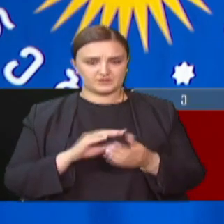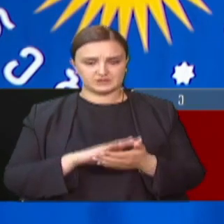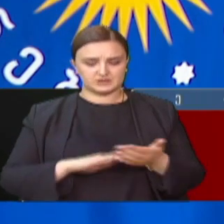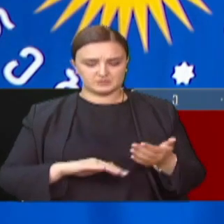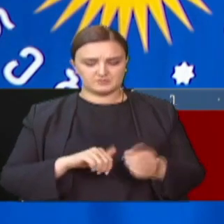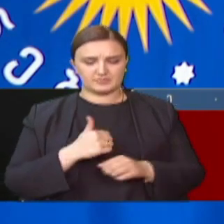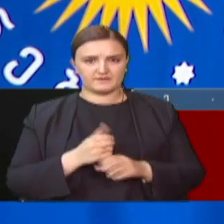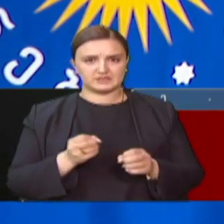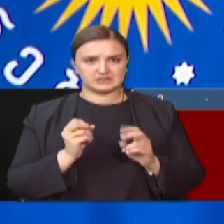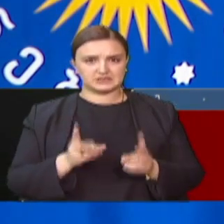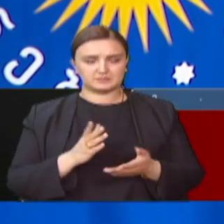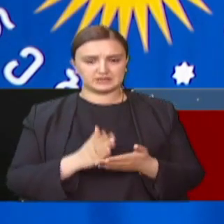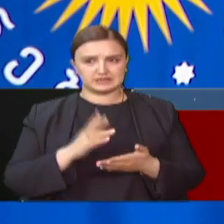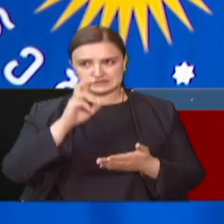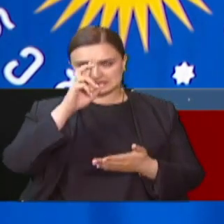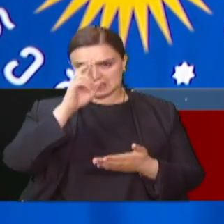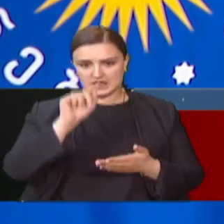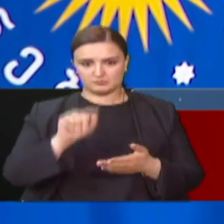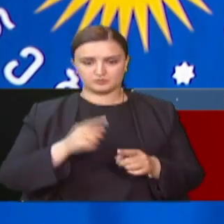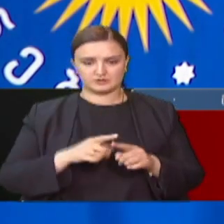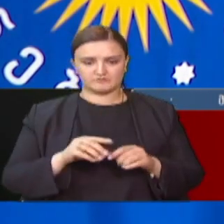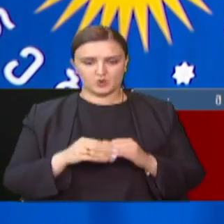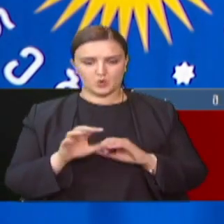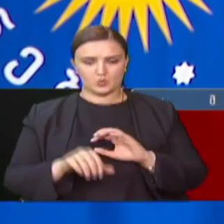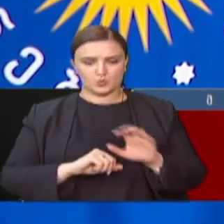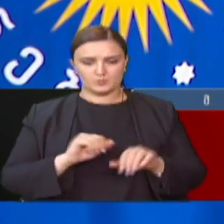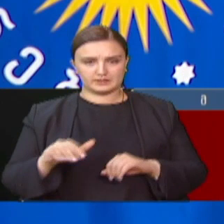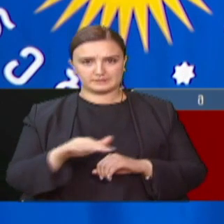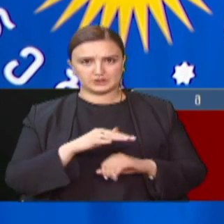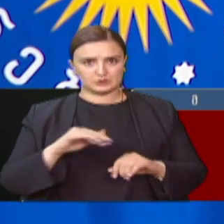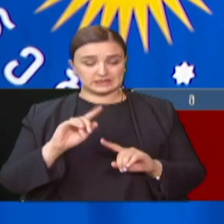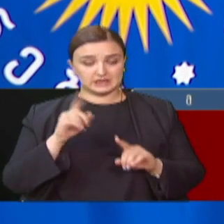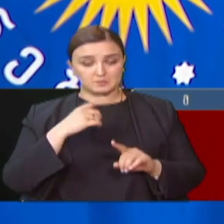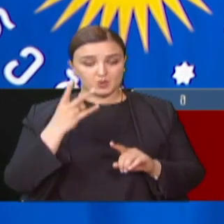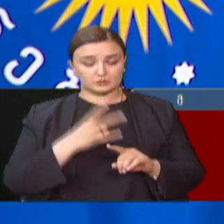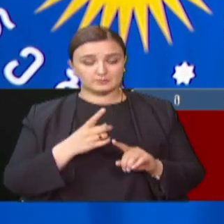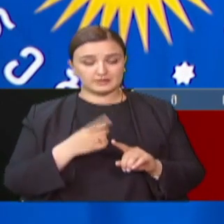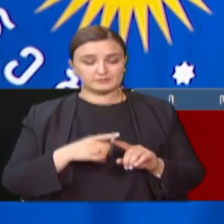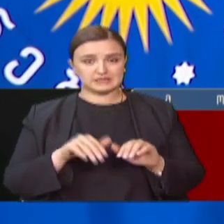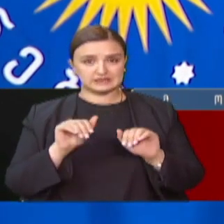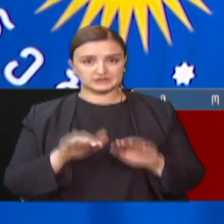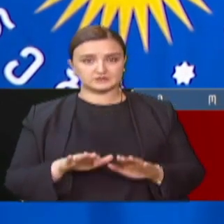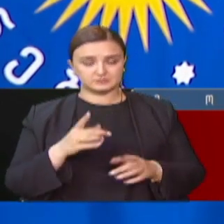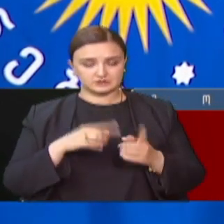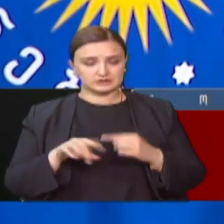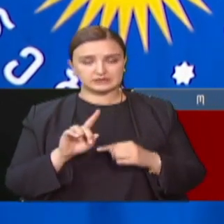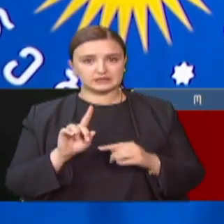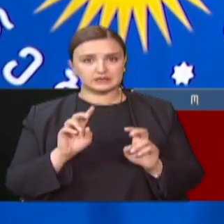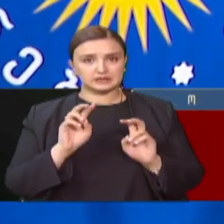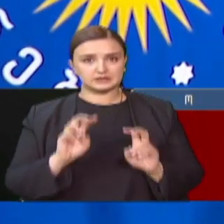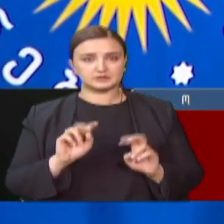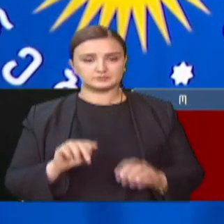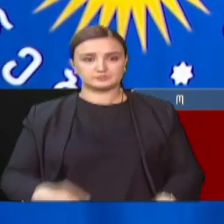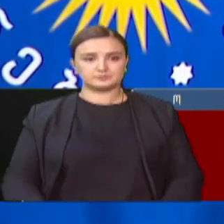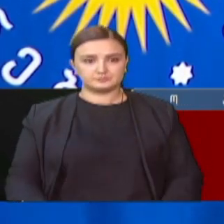მთავარი საფრთხე, რაც გვაქვს ჩვენი სახელმწიფოს წინაშე, ეს არის ოკუპირებული ტერიტორიები, რა თქმა უნდა. თუმცა ეს გადაწყვეტილება გულისხმობს ერთ რამეს, გულისხმობს იმას,